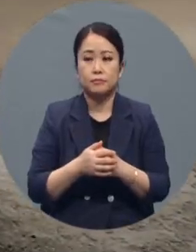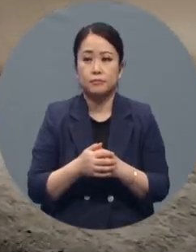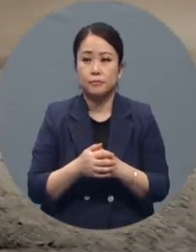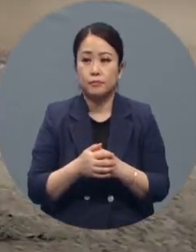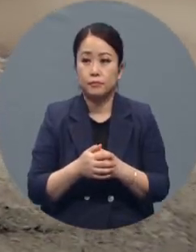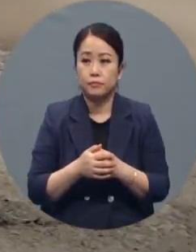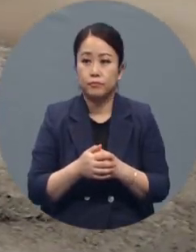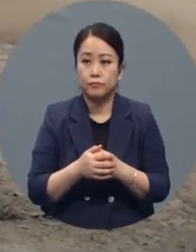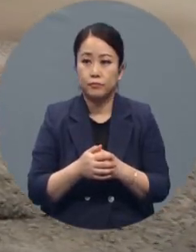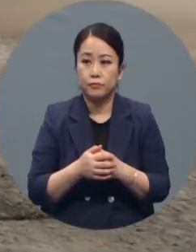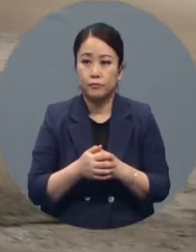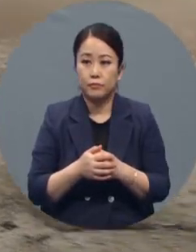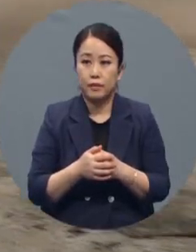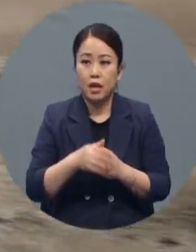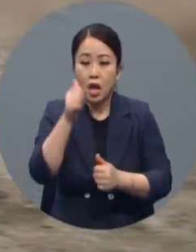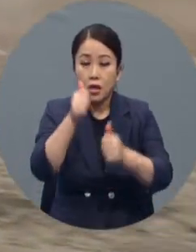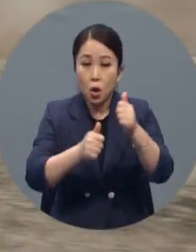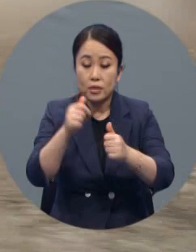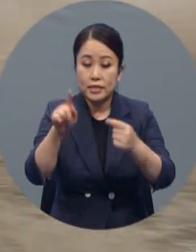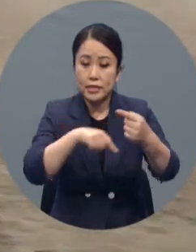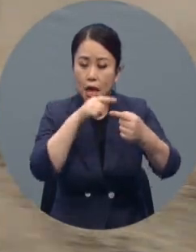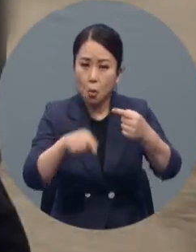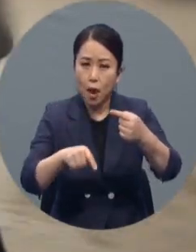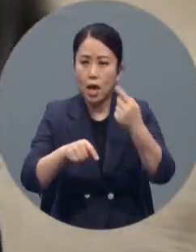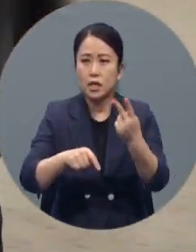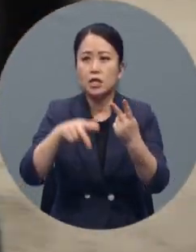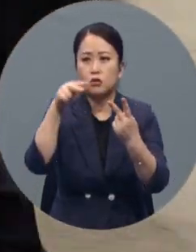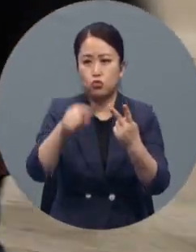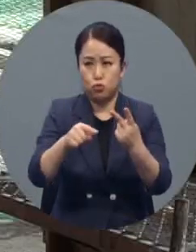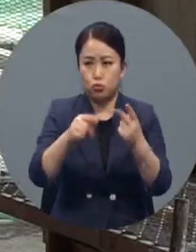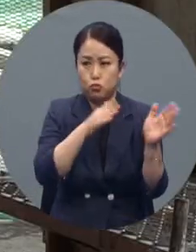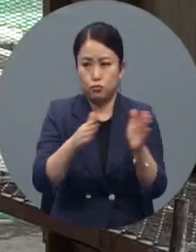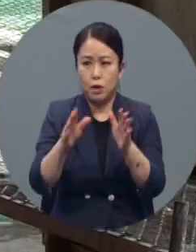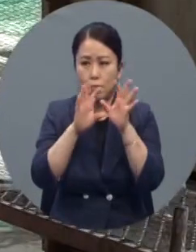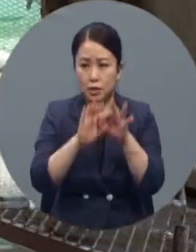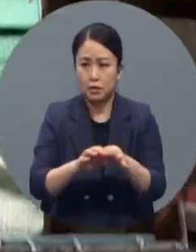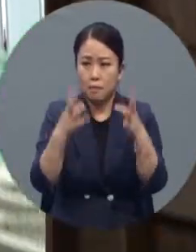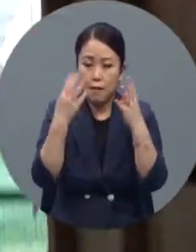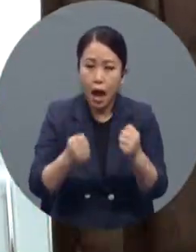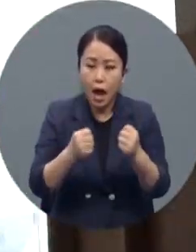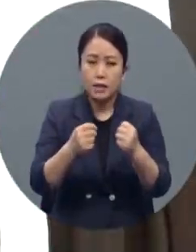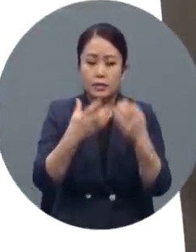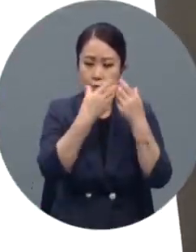경진대회 이후로 준비하는 실제는 수많은 케이스를 다 제가 유동에서